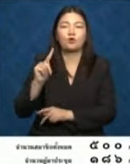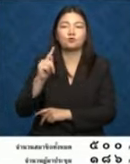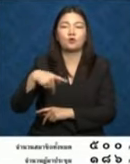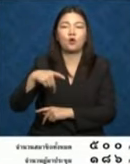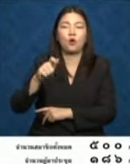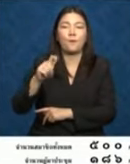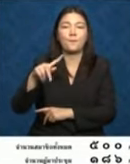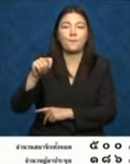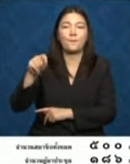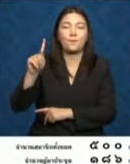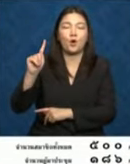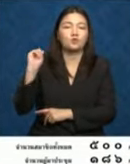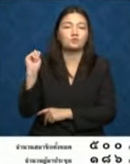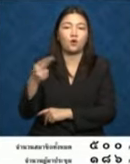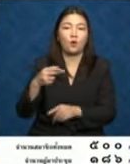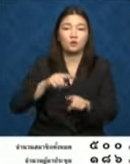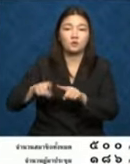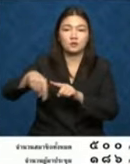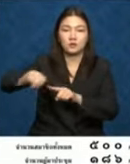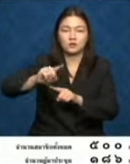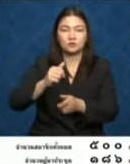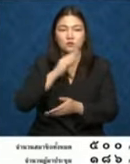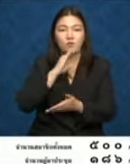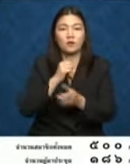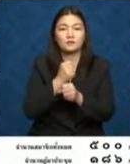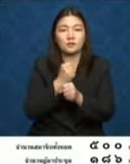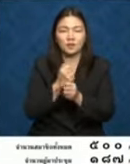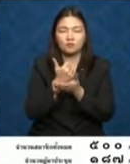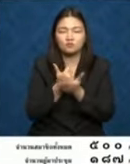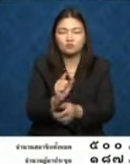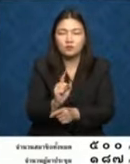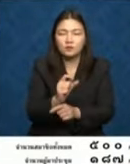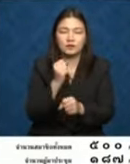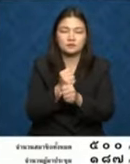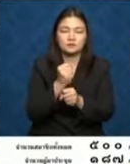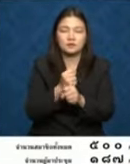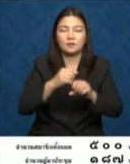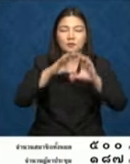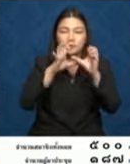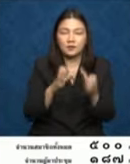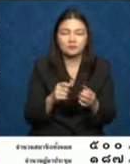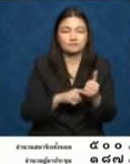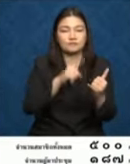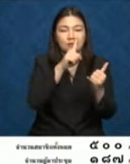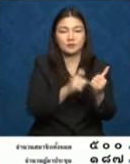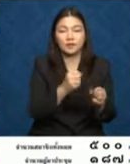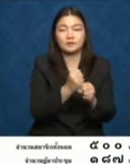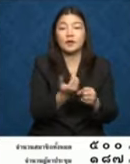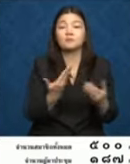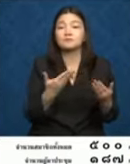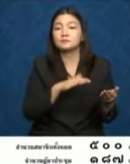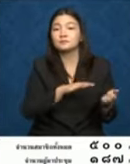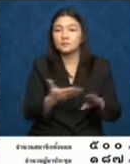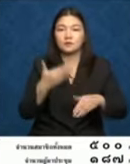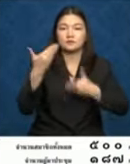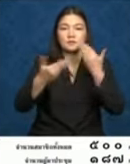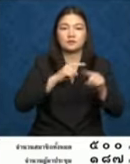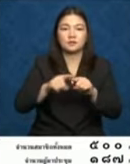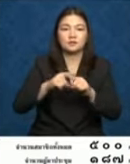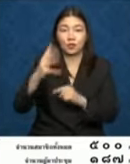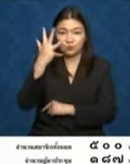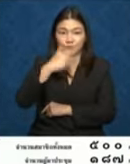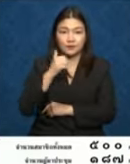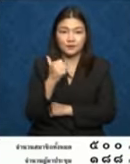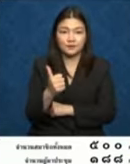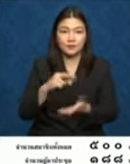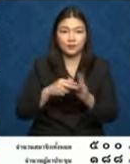อให้ทำชาปนกิจพวกเขาทั้งประเทศพร้อมทำนะครับเพียงแต่ขอให้ข้อบังคับในการทำชาปนกิจนั้นชัดเจนนะครับ